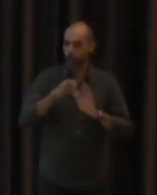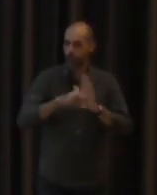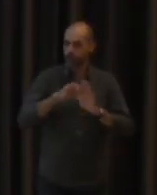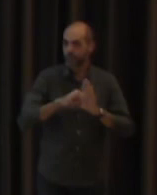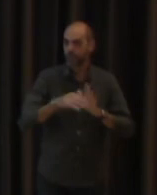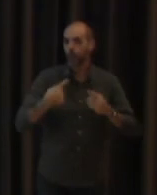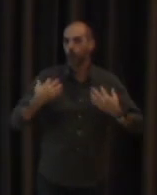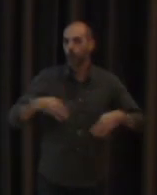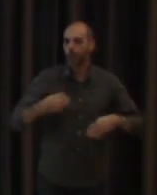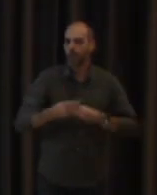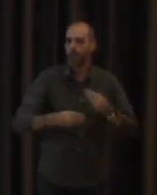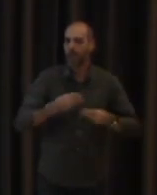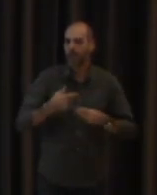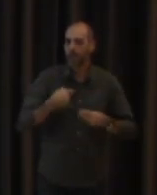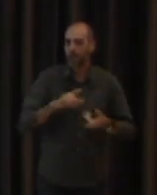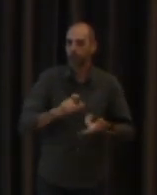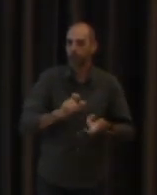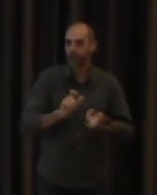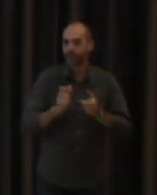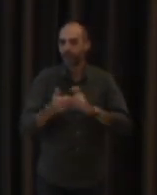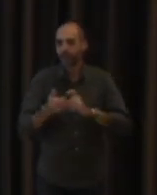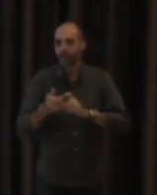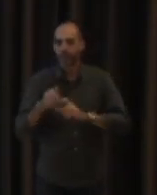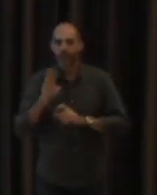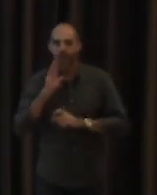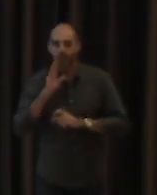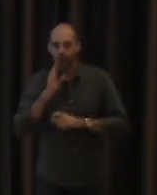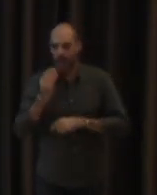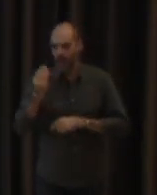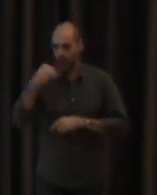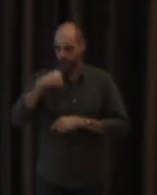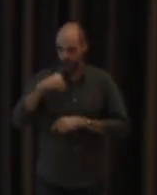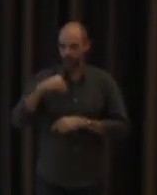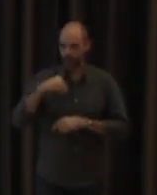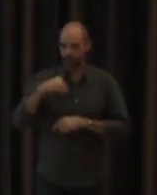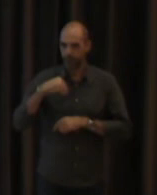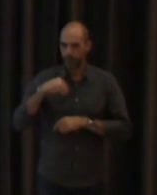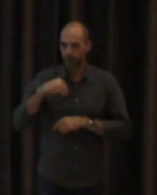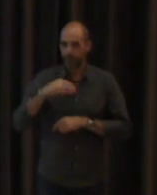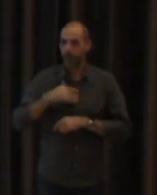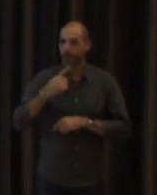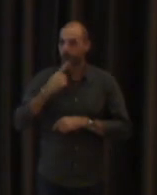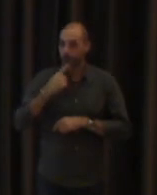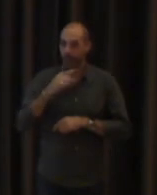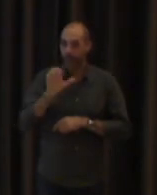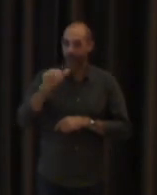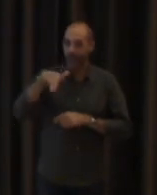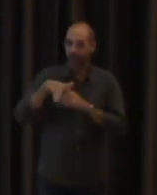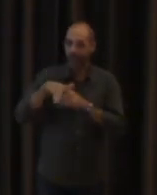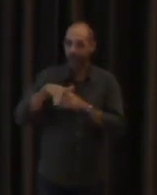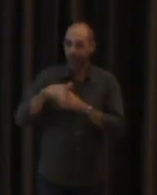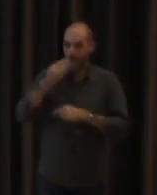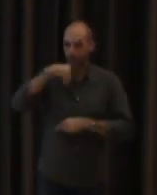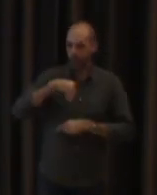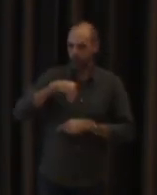de representar el complement del nom per l'anàfora elíptica, no pronunciar el pronomen. Això fa que el pronomen es reservi, doncs, per registres